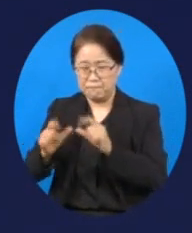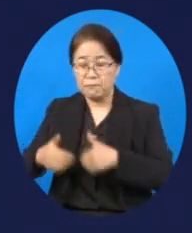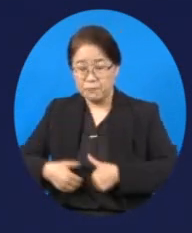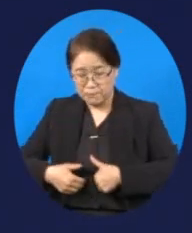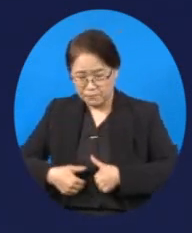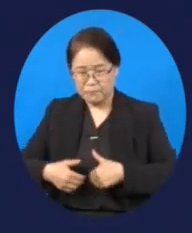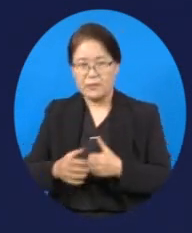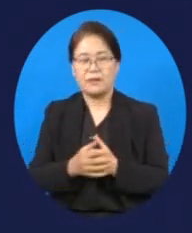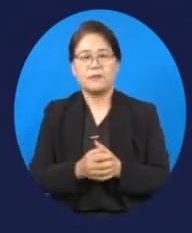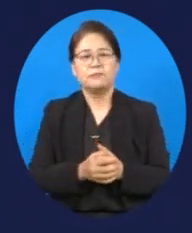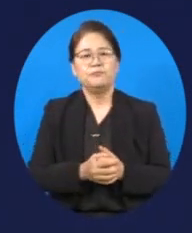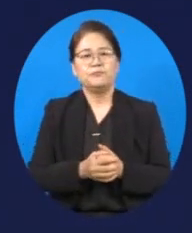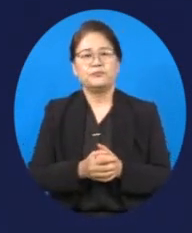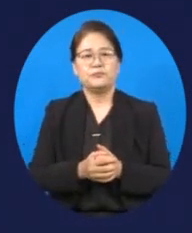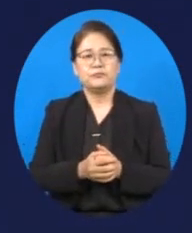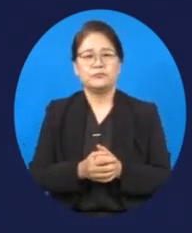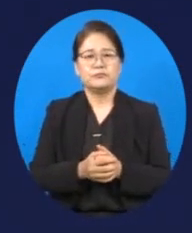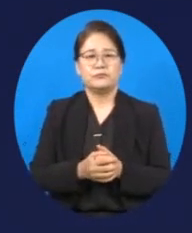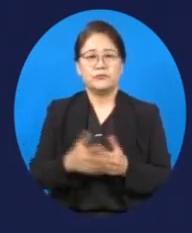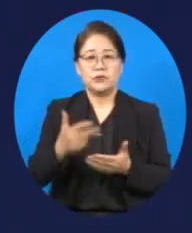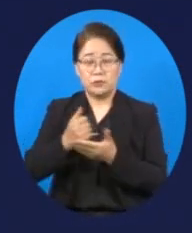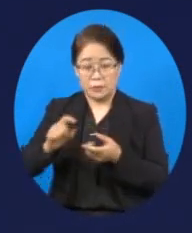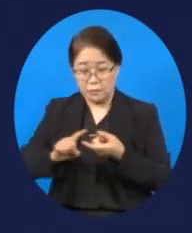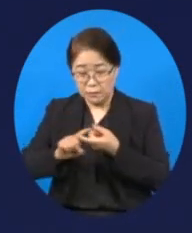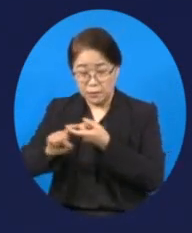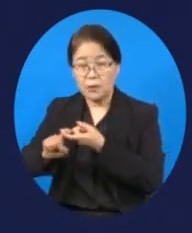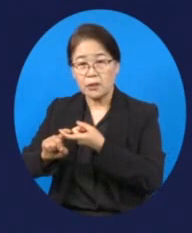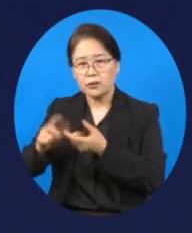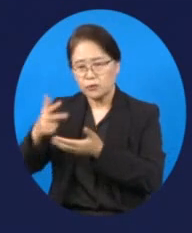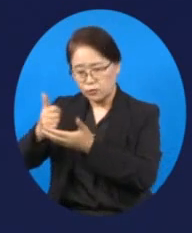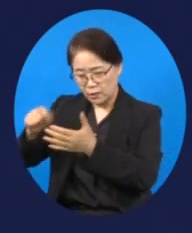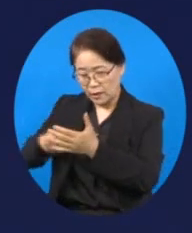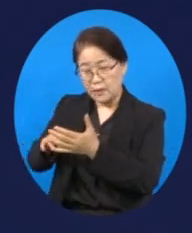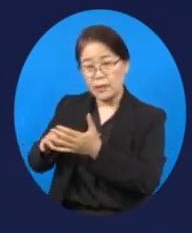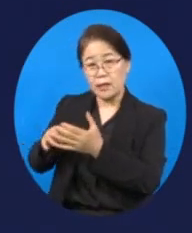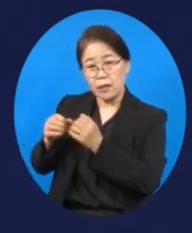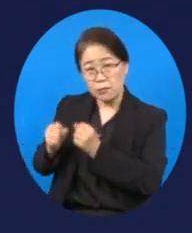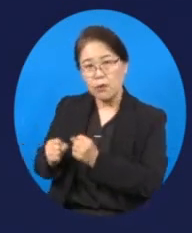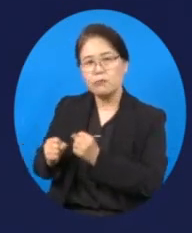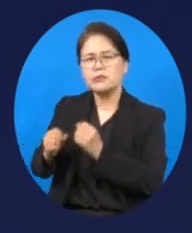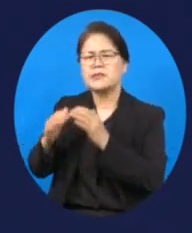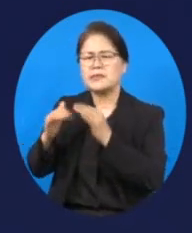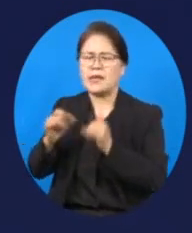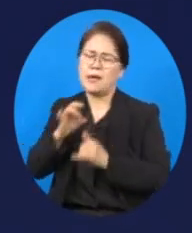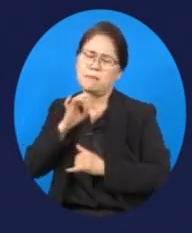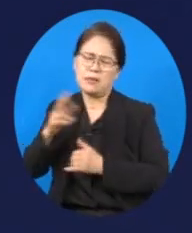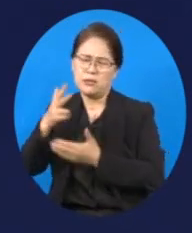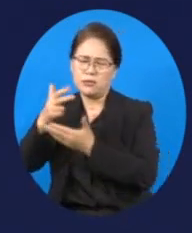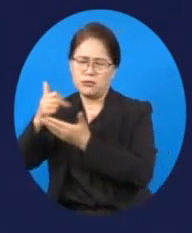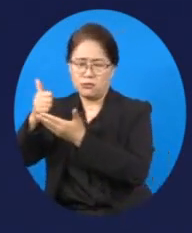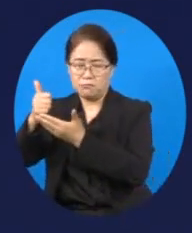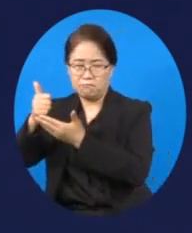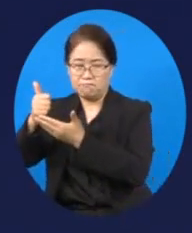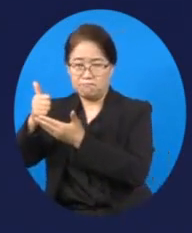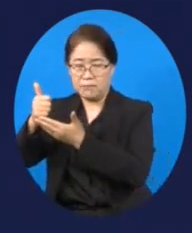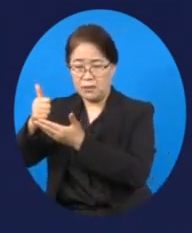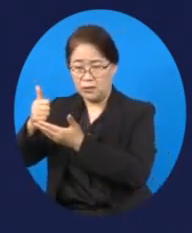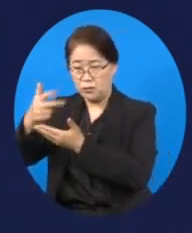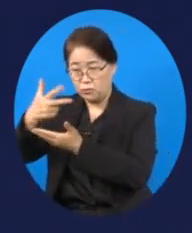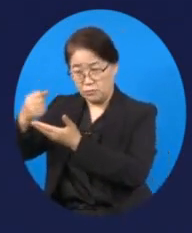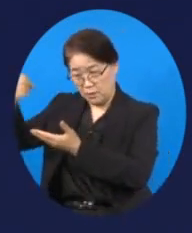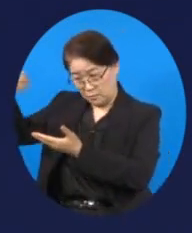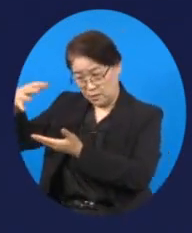것입니다 주님과 연합돼서 주 안에 있는 자만이 빛을 드러낼 수가 있단